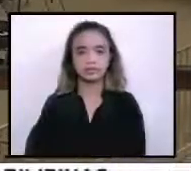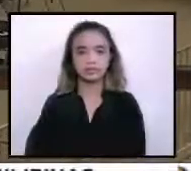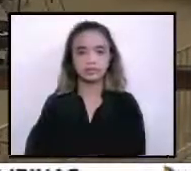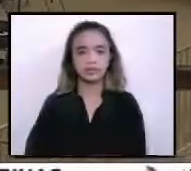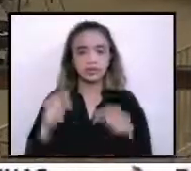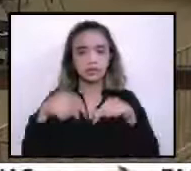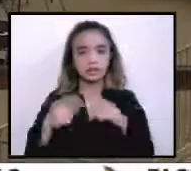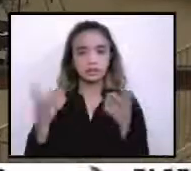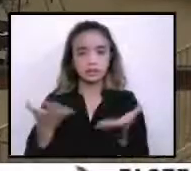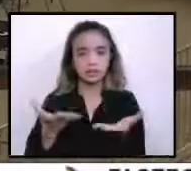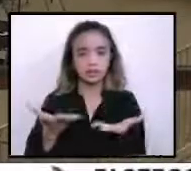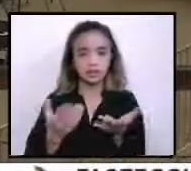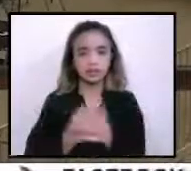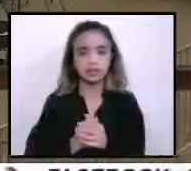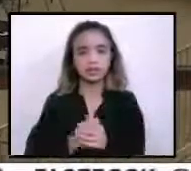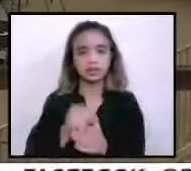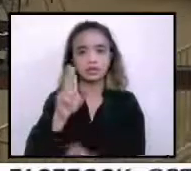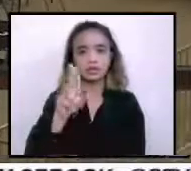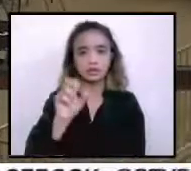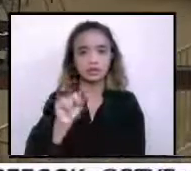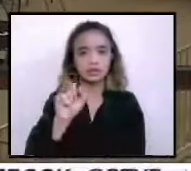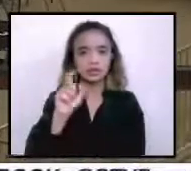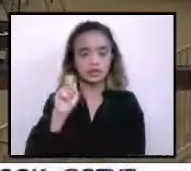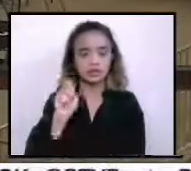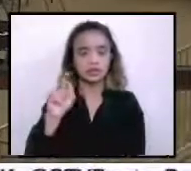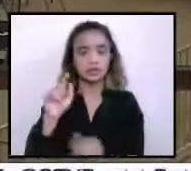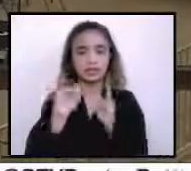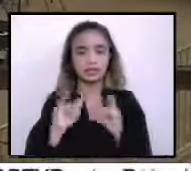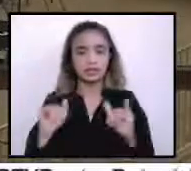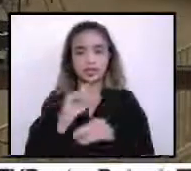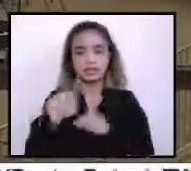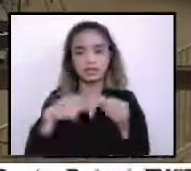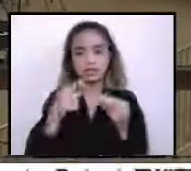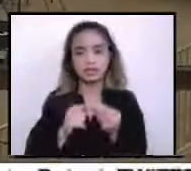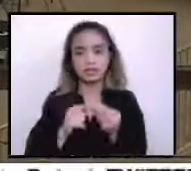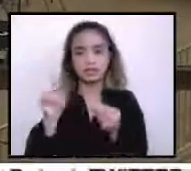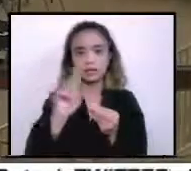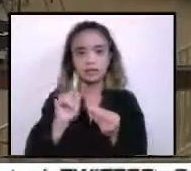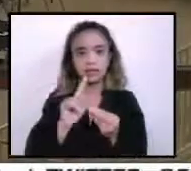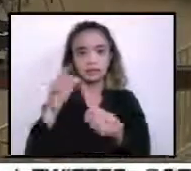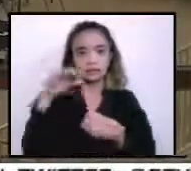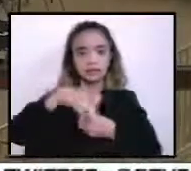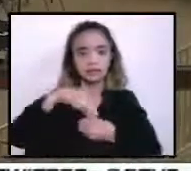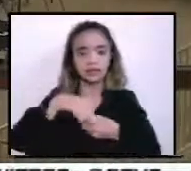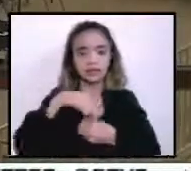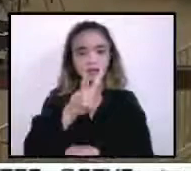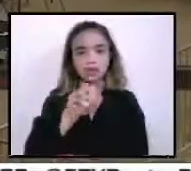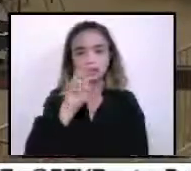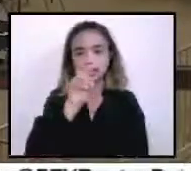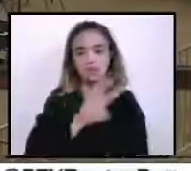bahagi ng University of Santo Tomas kaugnay pa rin ng katatapos na Hatol ng Bayan 2022.